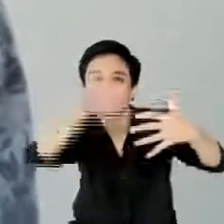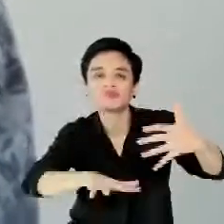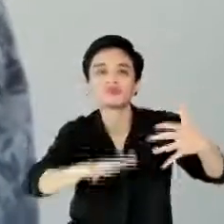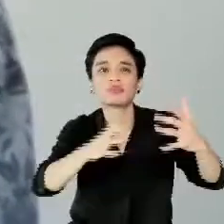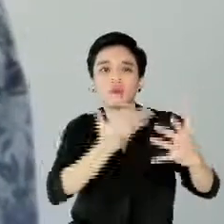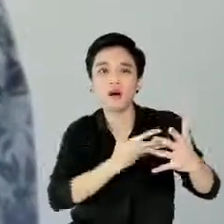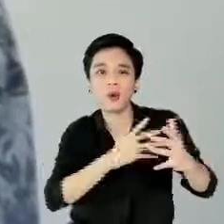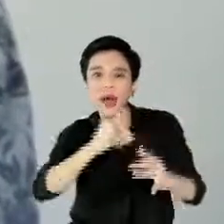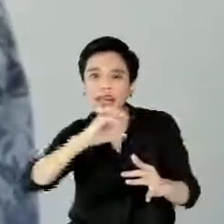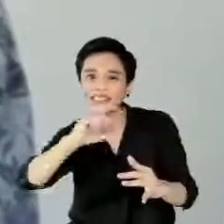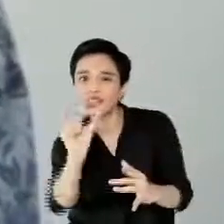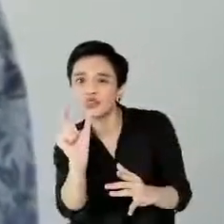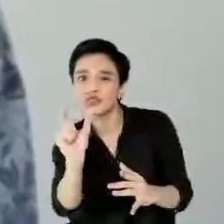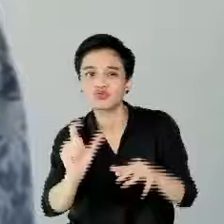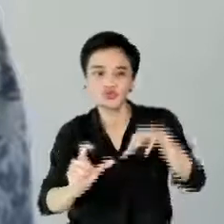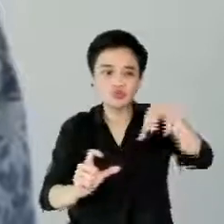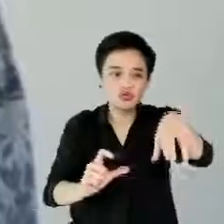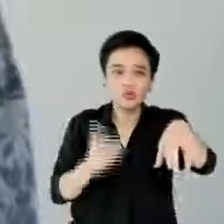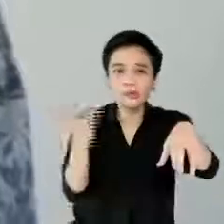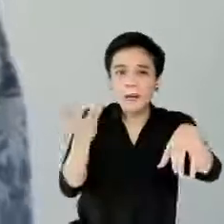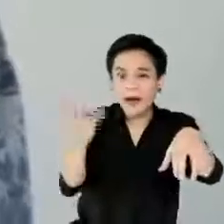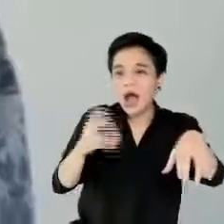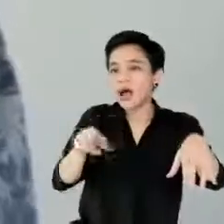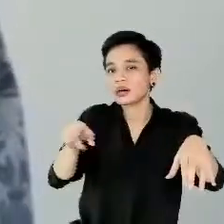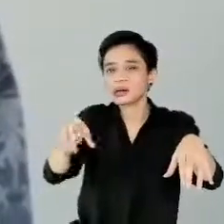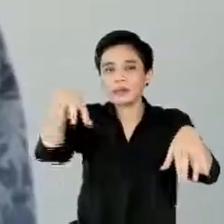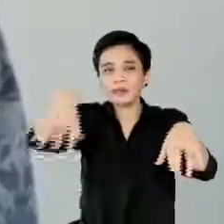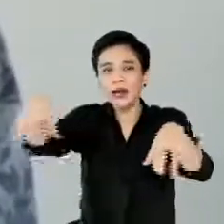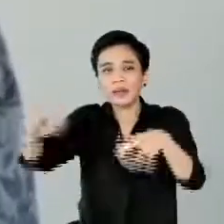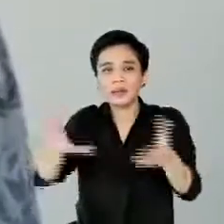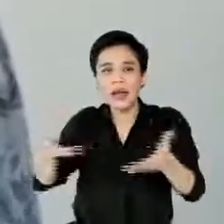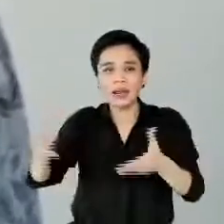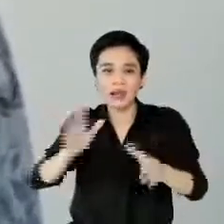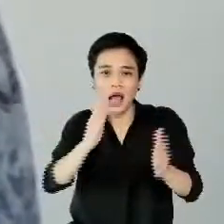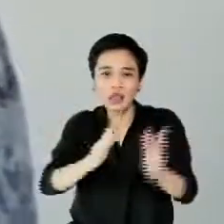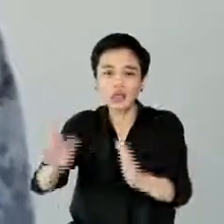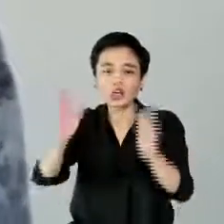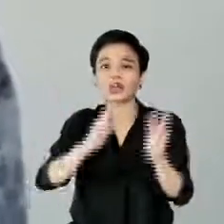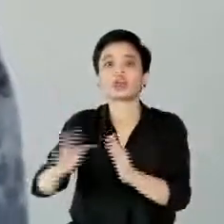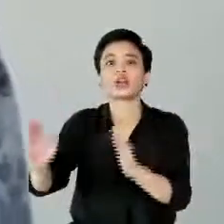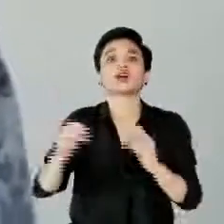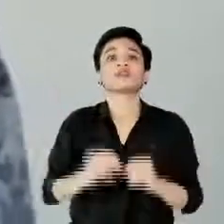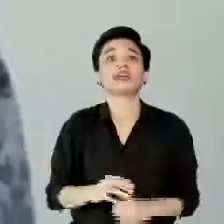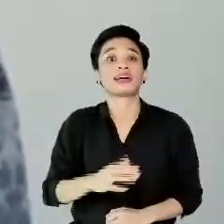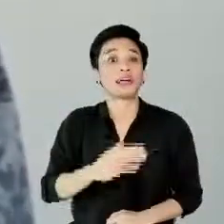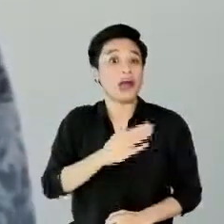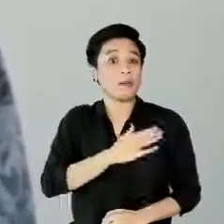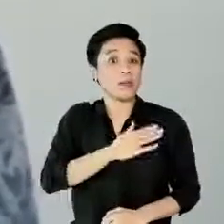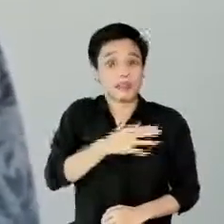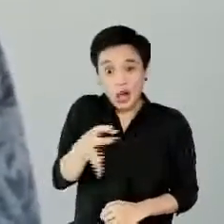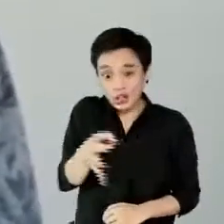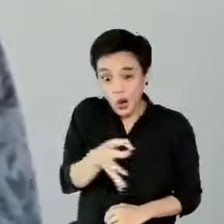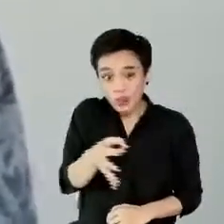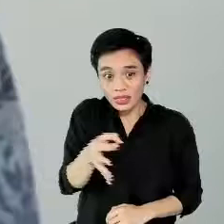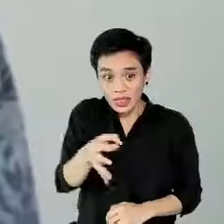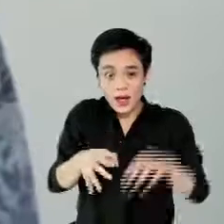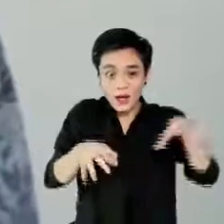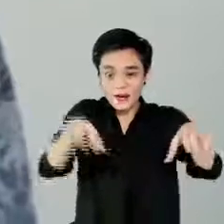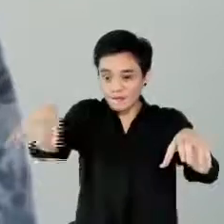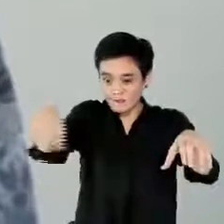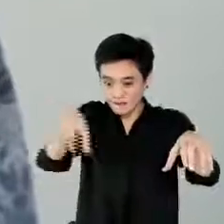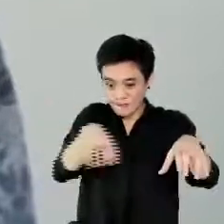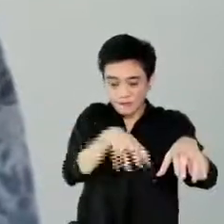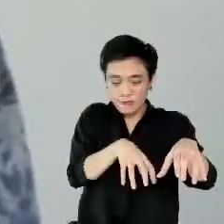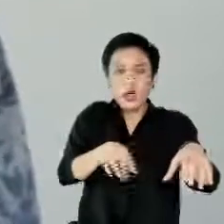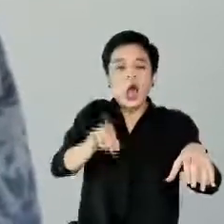asyiknya kita lihat dan kita wajibkan setiap pembuatan kota wajib meningkatkan 30%